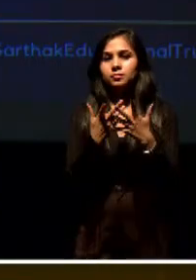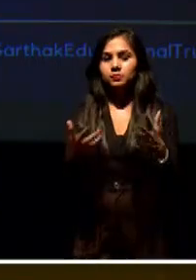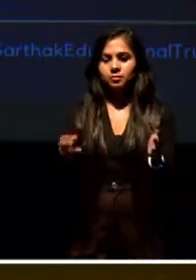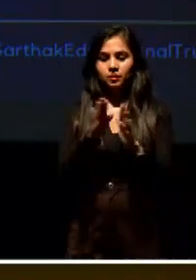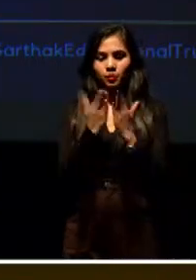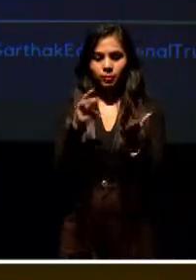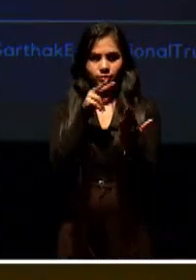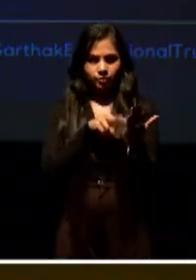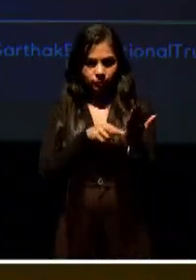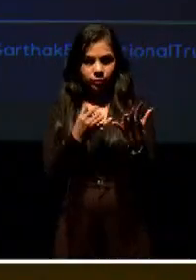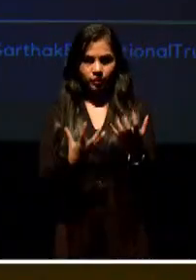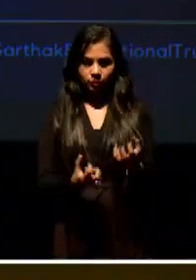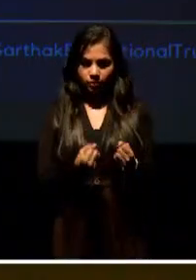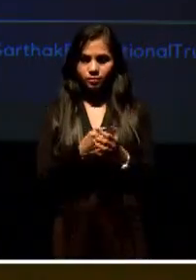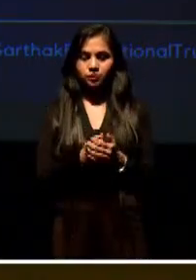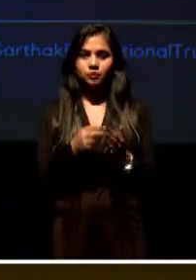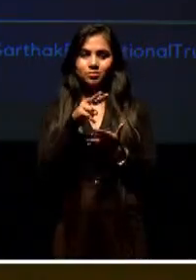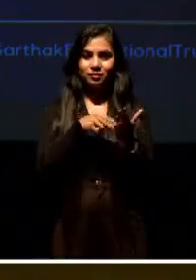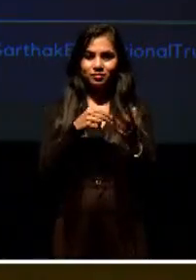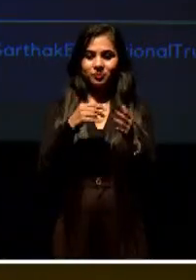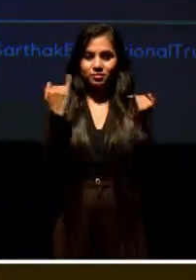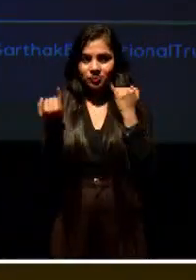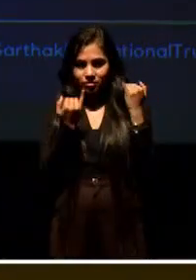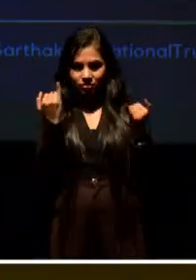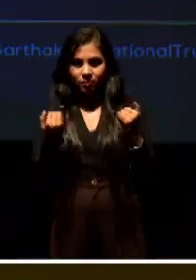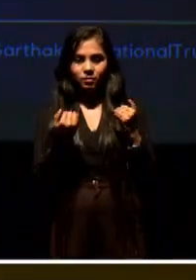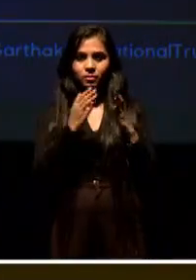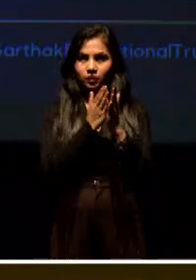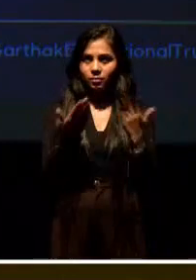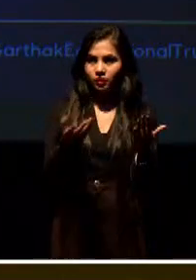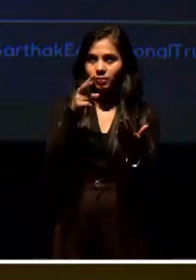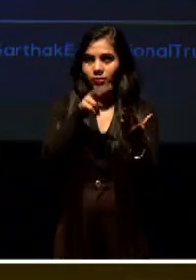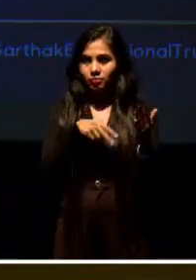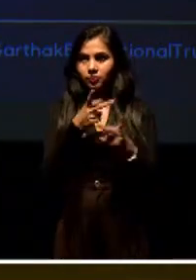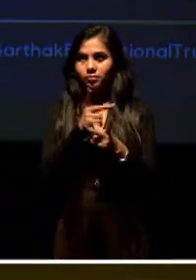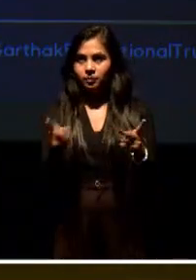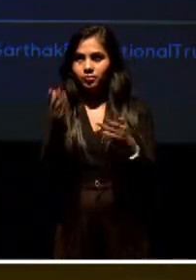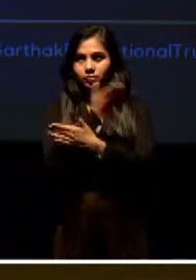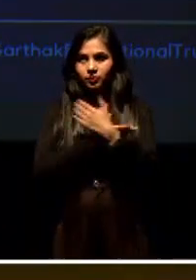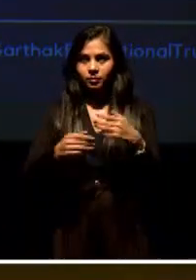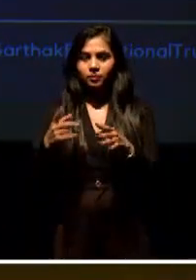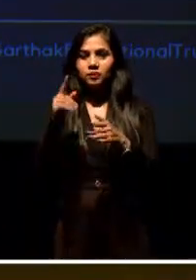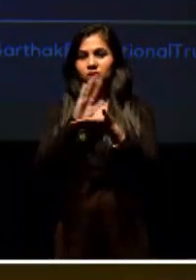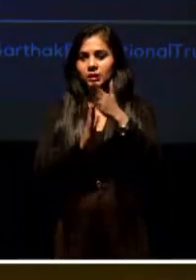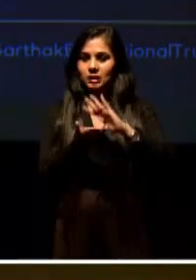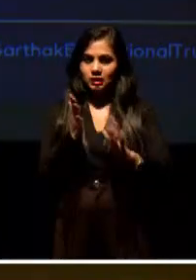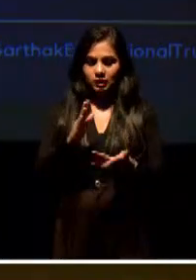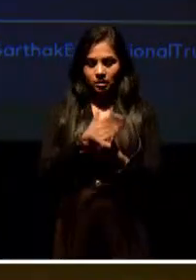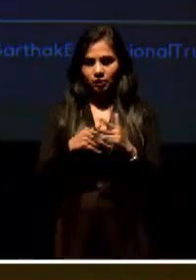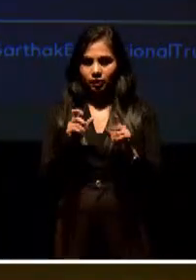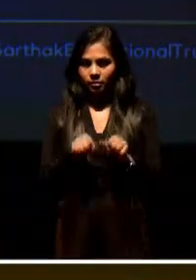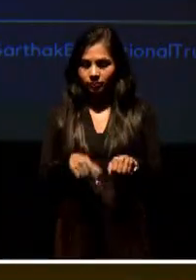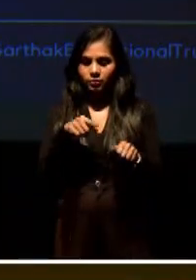है तो बुक्स को सर्च कर पाना, खोल पाना, पढ़ना, अलग अलग डिसेबिलिटी के अलग अलग चैलेंजेस हैं, तो वो